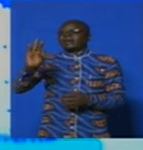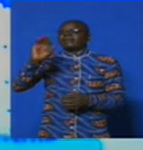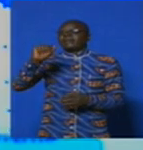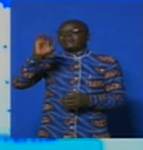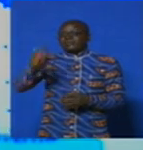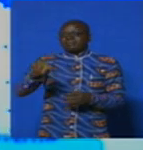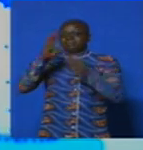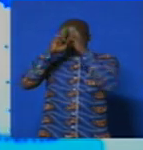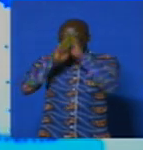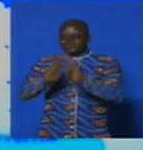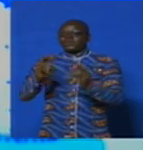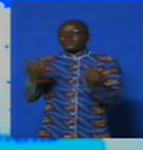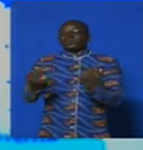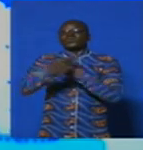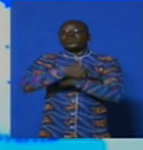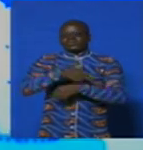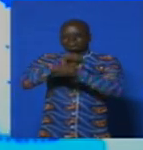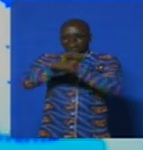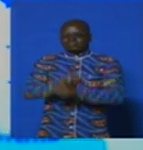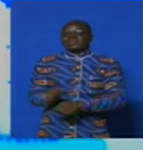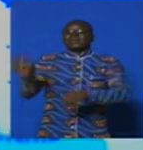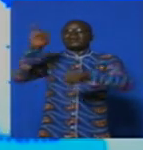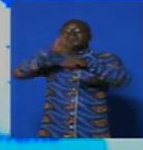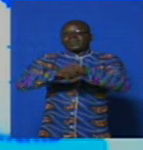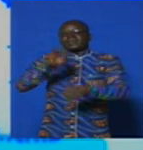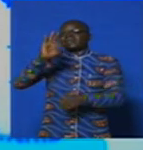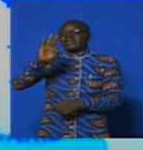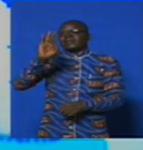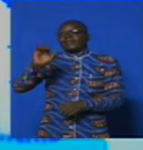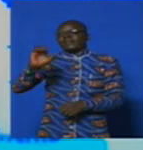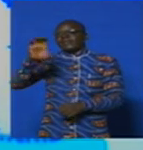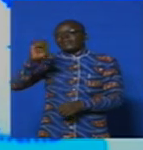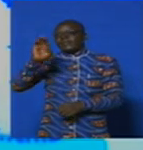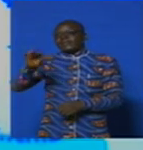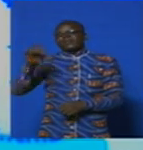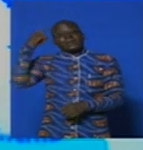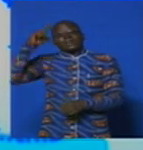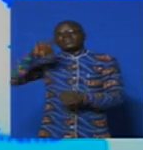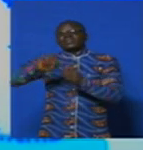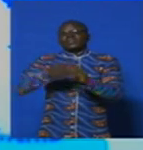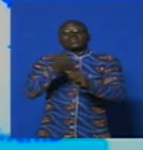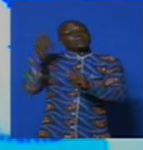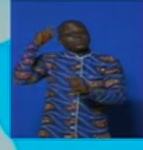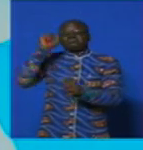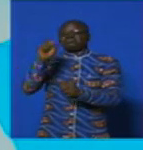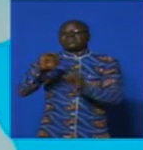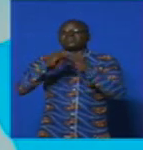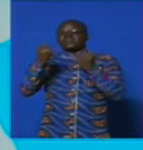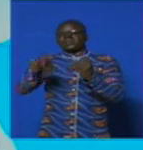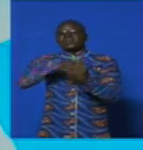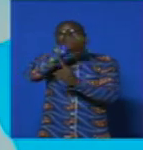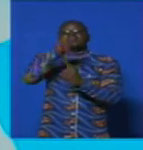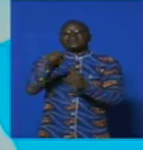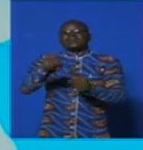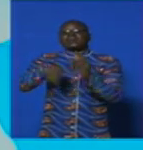respecté aujourd'hui une tradition imposée par le CEFOP en animant son hebdomadaire point de presse. La situation nationale a été évoquée par